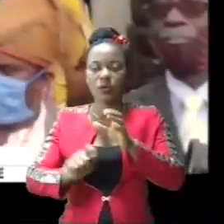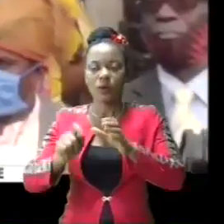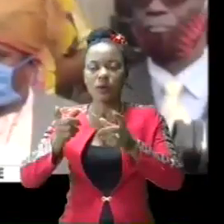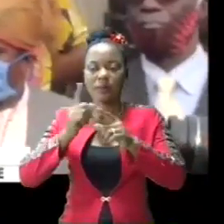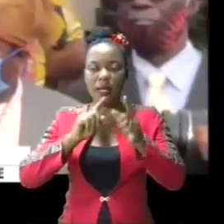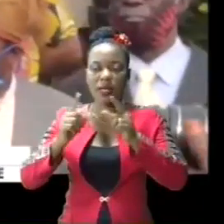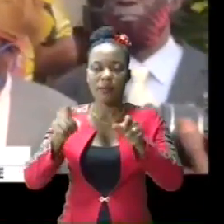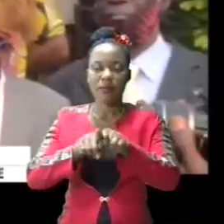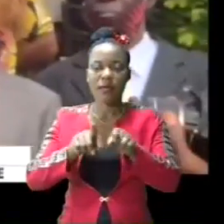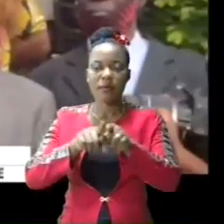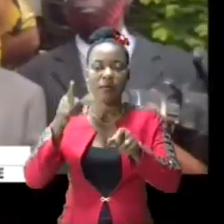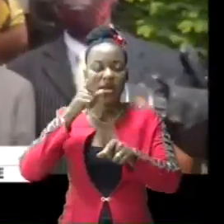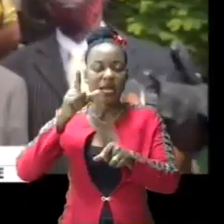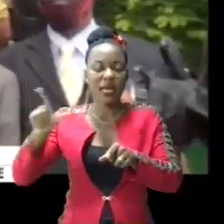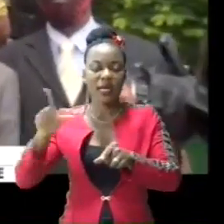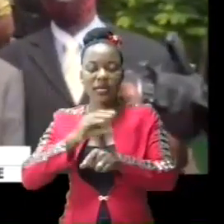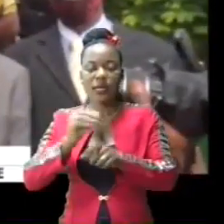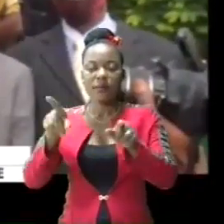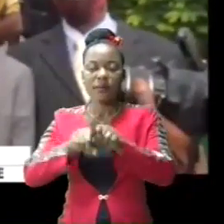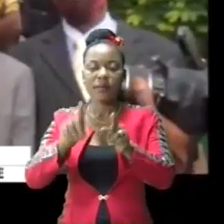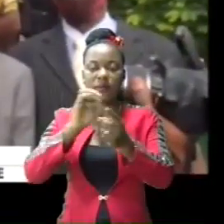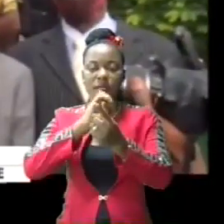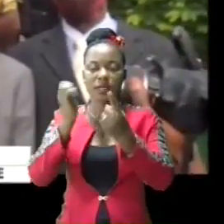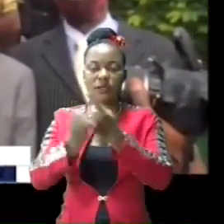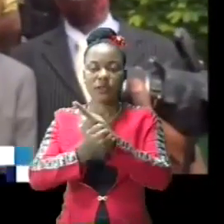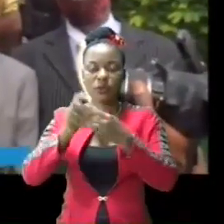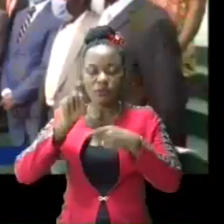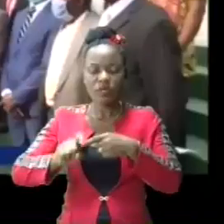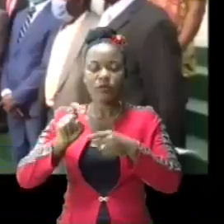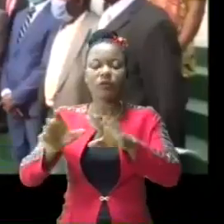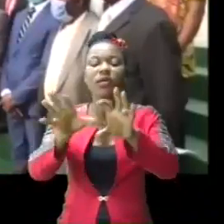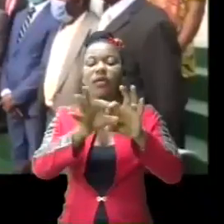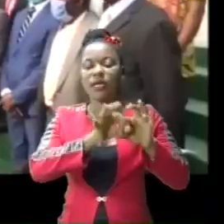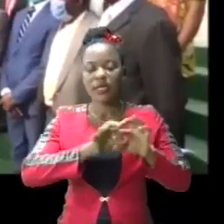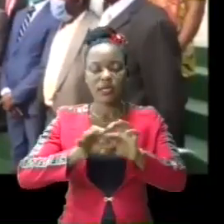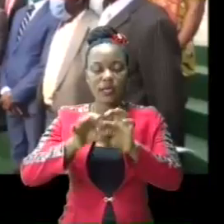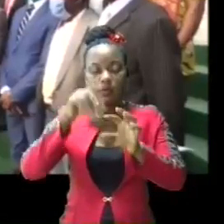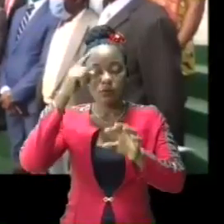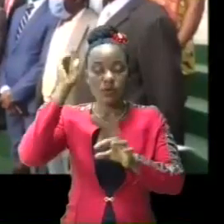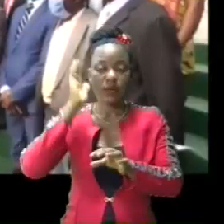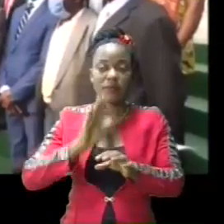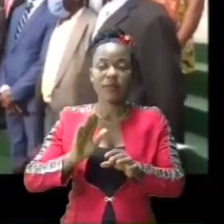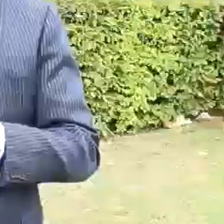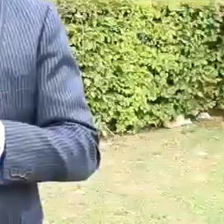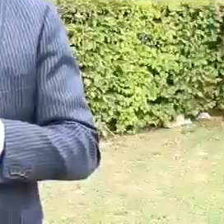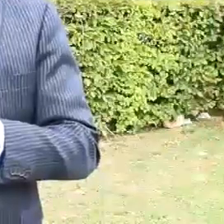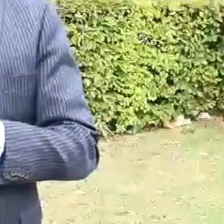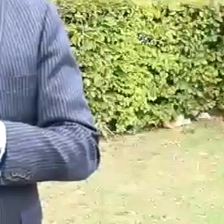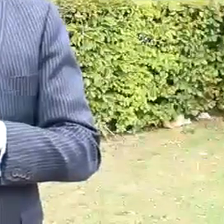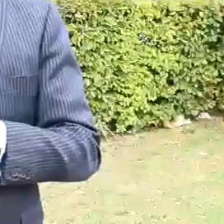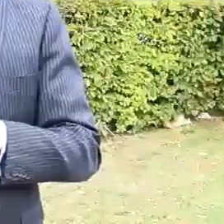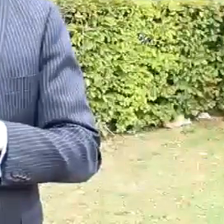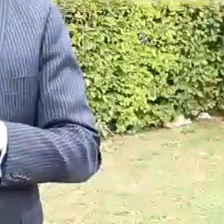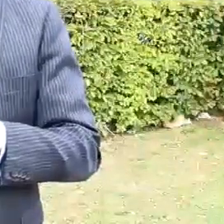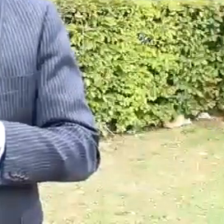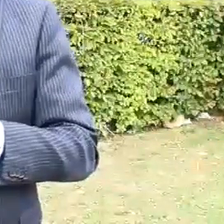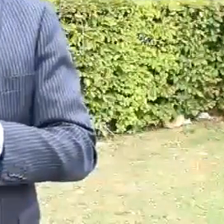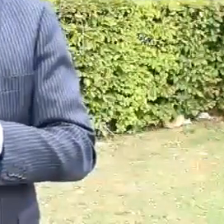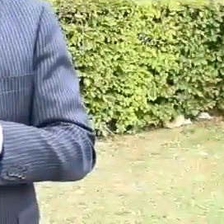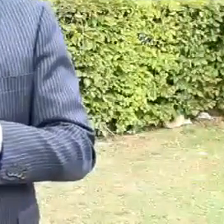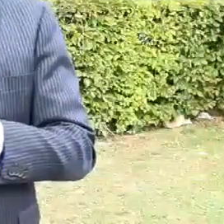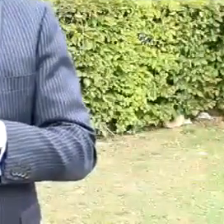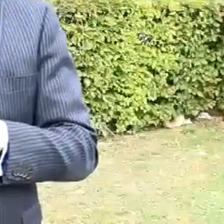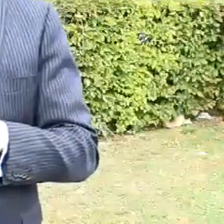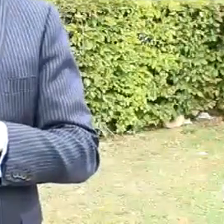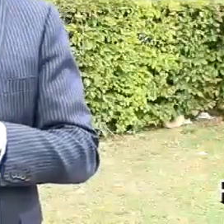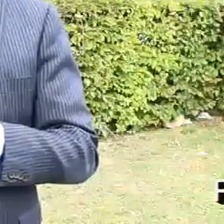langue et la même culture. Elles méritent donc d'être unies pour le bien-être du peuple né Congo. Il a été réclamé par bon nombre